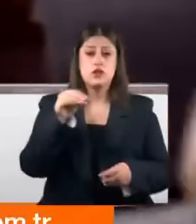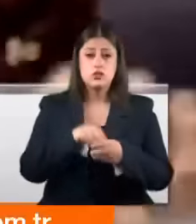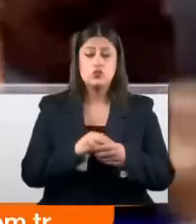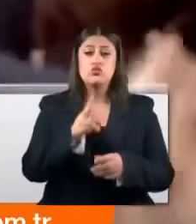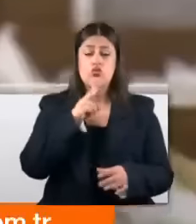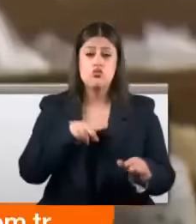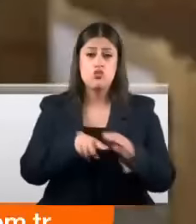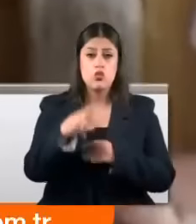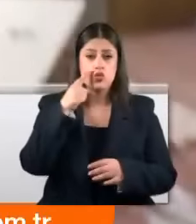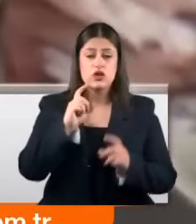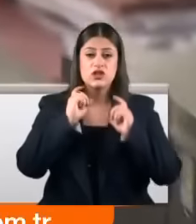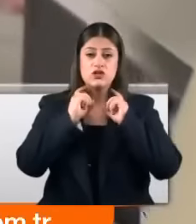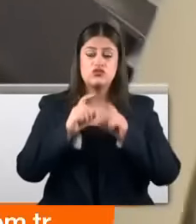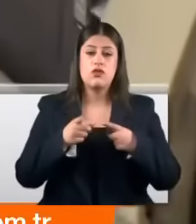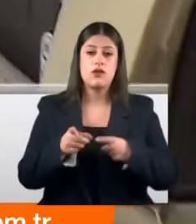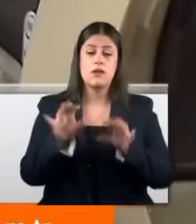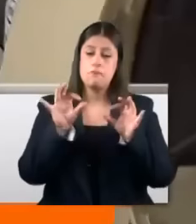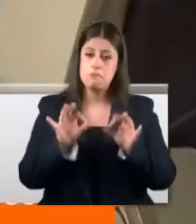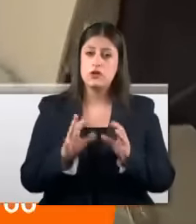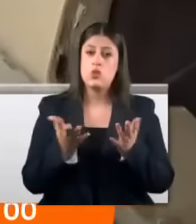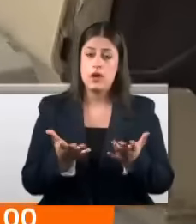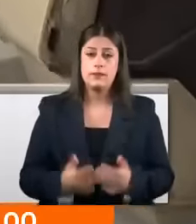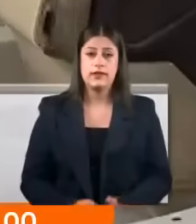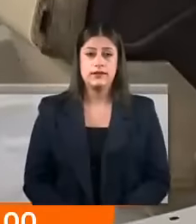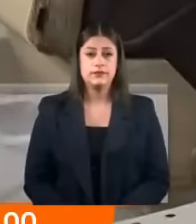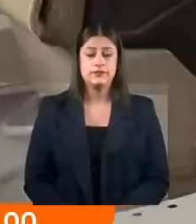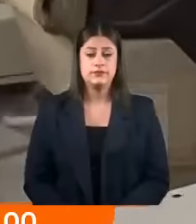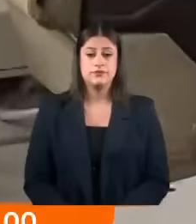yol olarak icra takibi başlatılabilir.